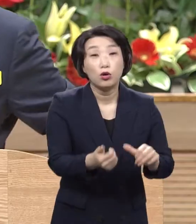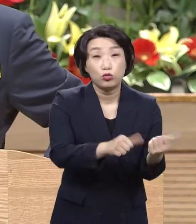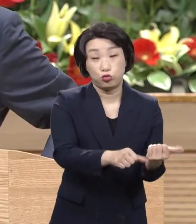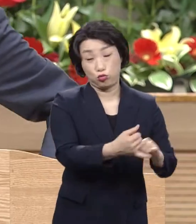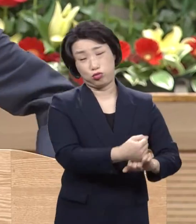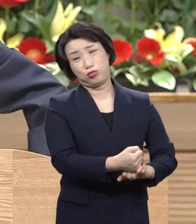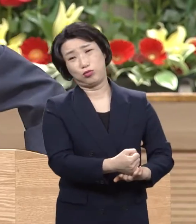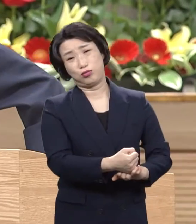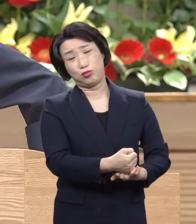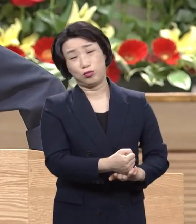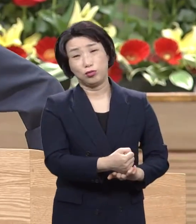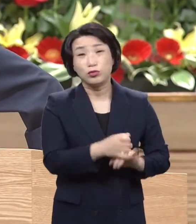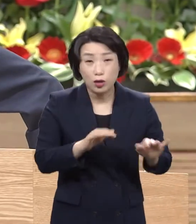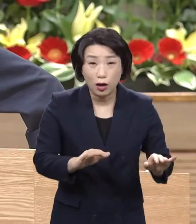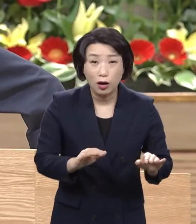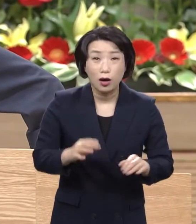죽지.